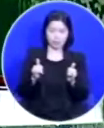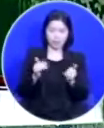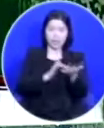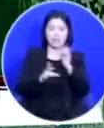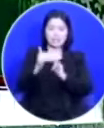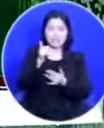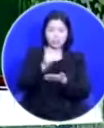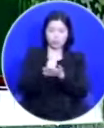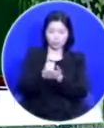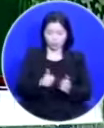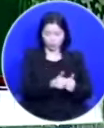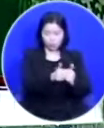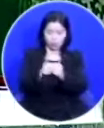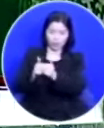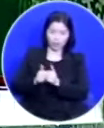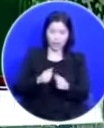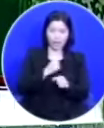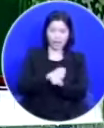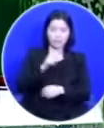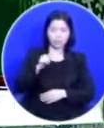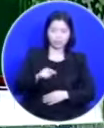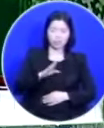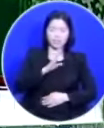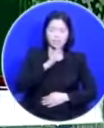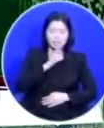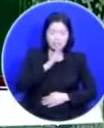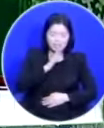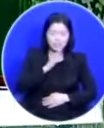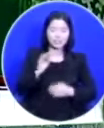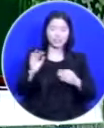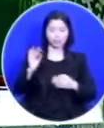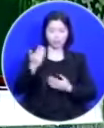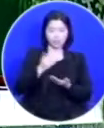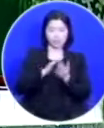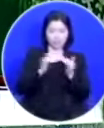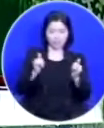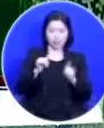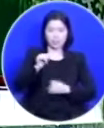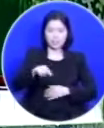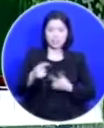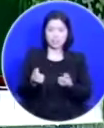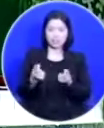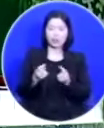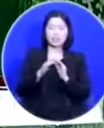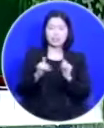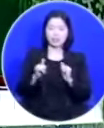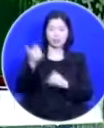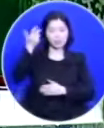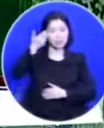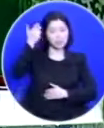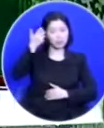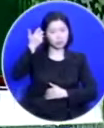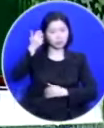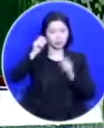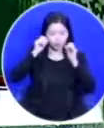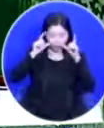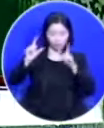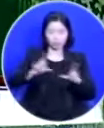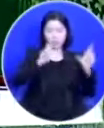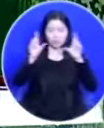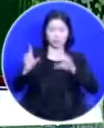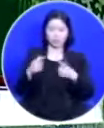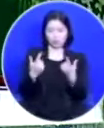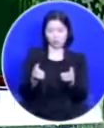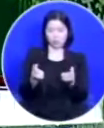예수님 동행하는 것이 실제 가 된 사람 이런 사람이 영적으로 깨어 사는 것입니다